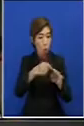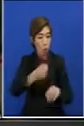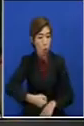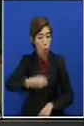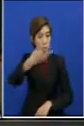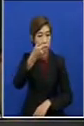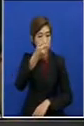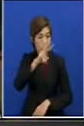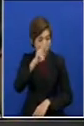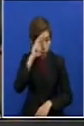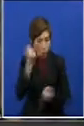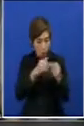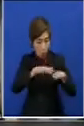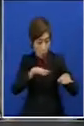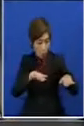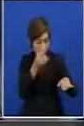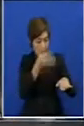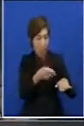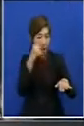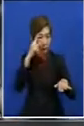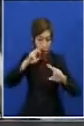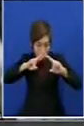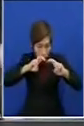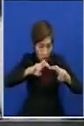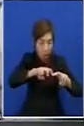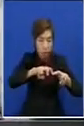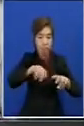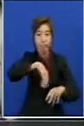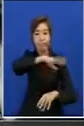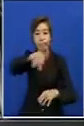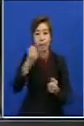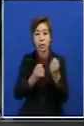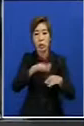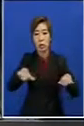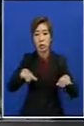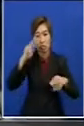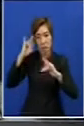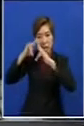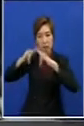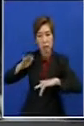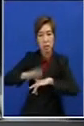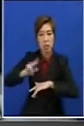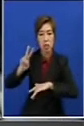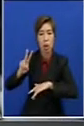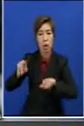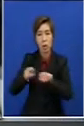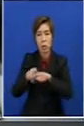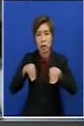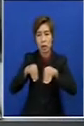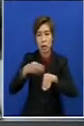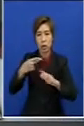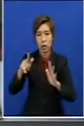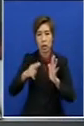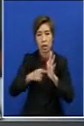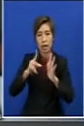12จนล้นสอบสวนขยายผลจึงทราบว่ารถยนต์ทั้งหมดเป็นของเต็นท์รถมือสองแห่งหนึ่งย่านหลัก4เจ้า